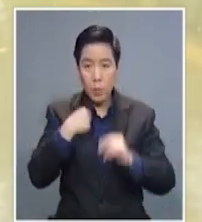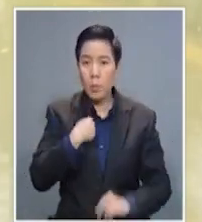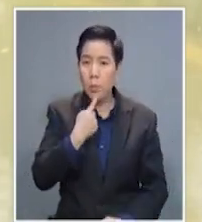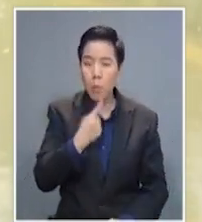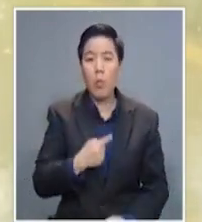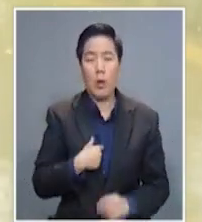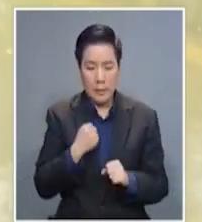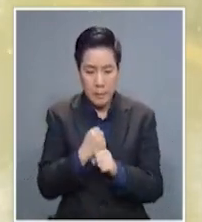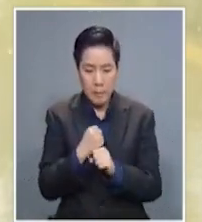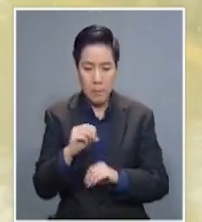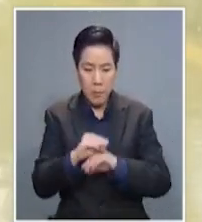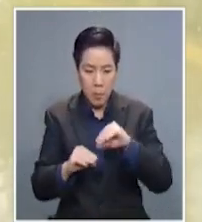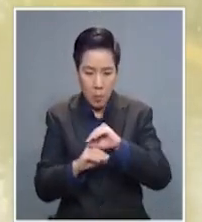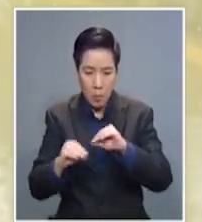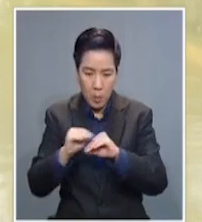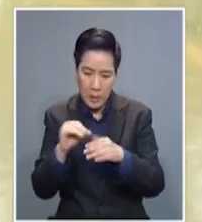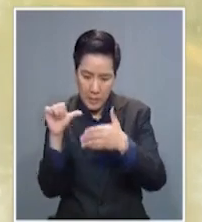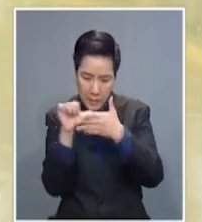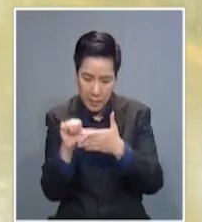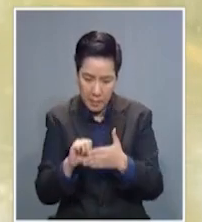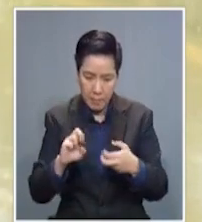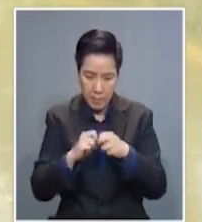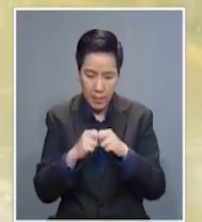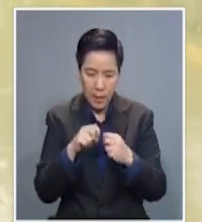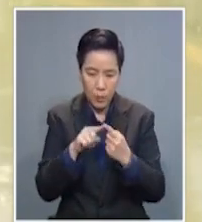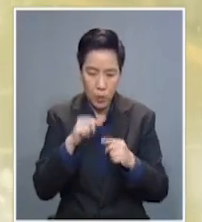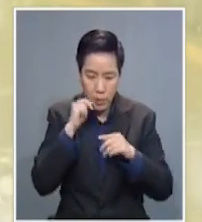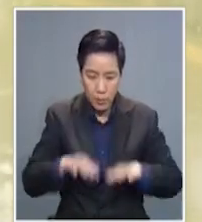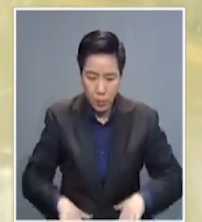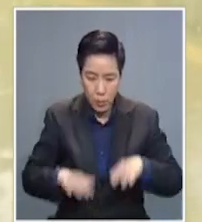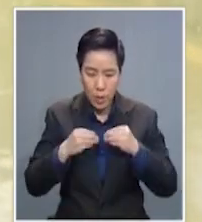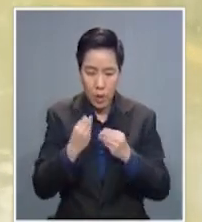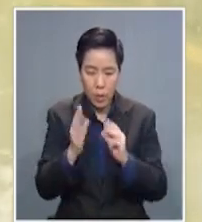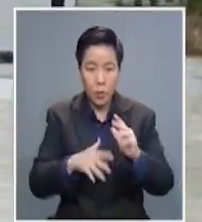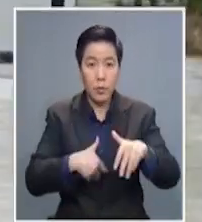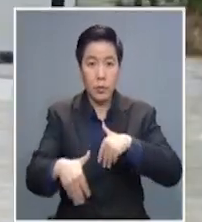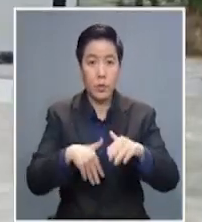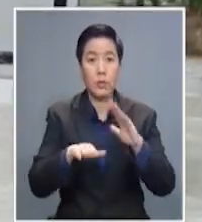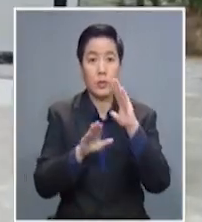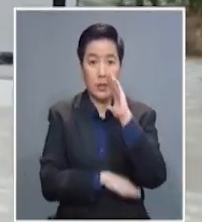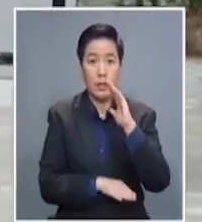ว่าจะเร่งรัดโครงการต่างๆเพื่อเร่งแก้ปัญหาอุทกภัยให้กับประชาชนในพื้นที่ค่ะ